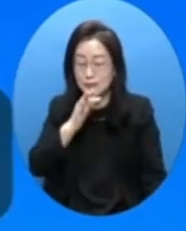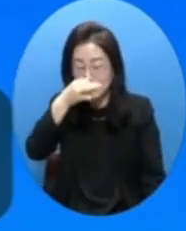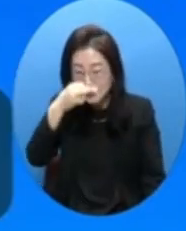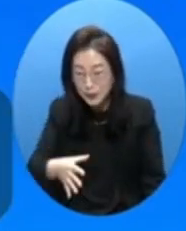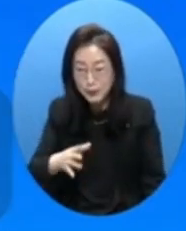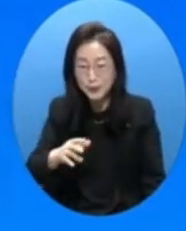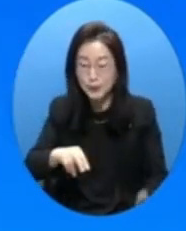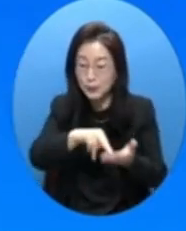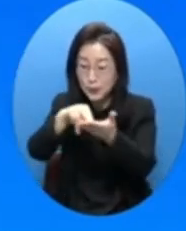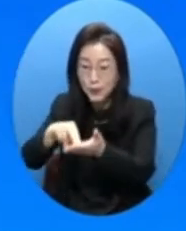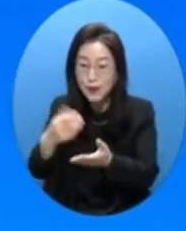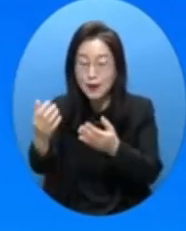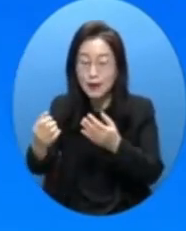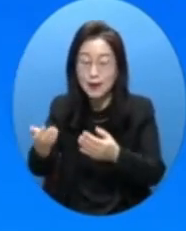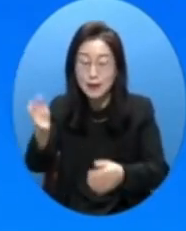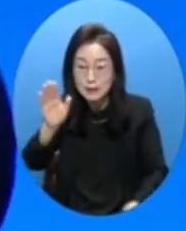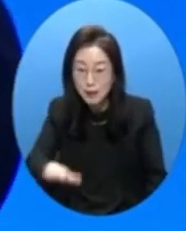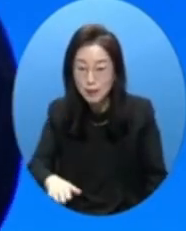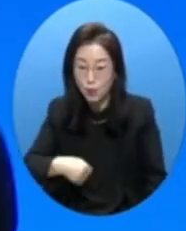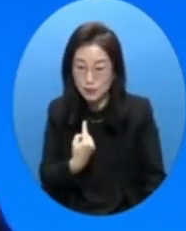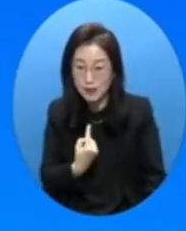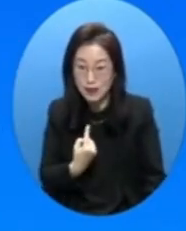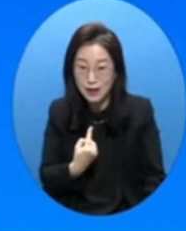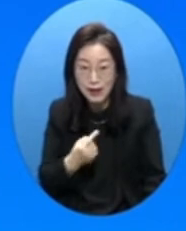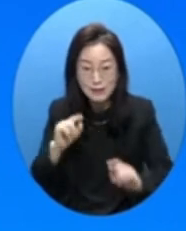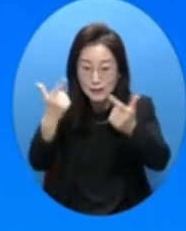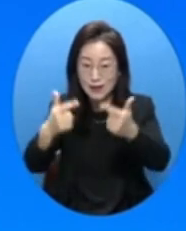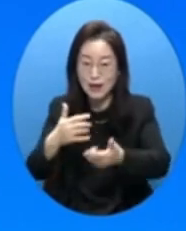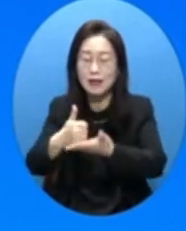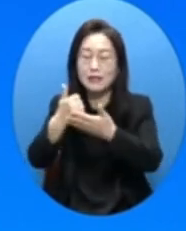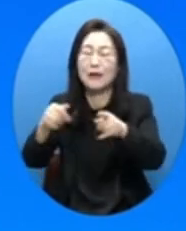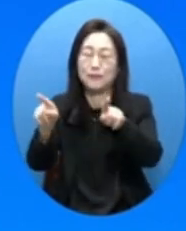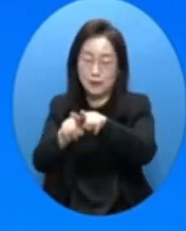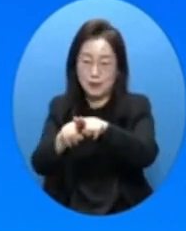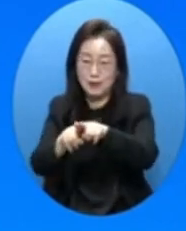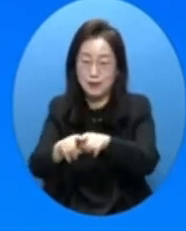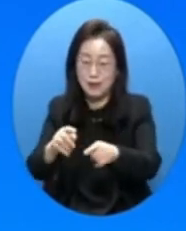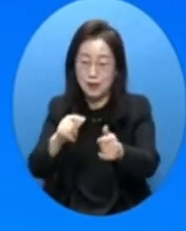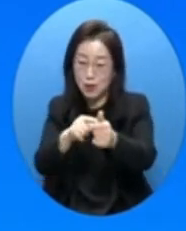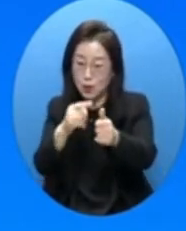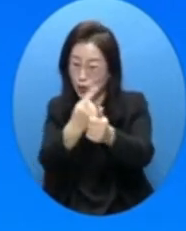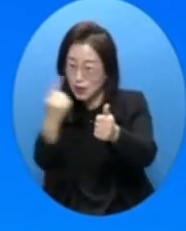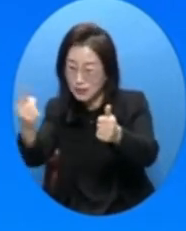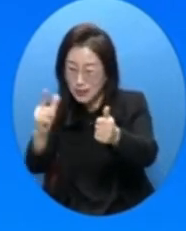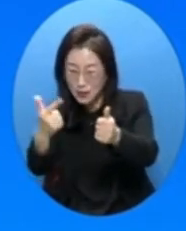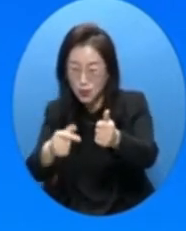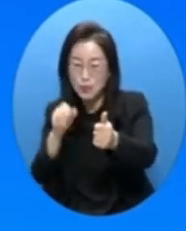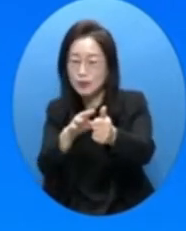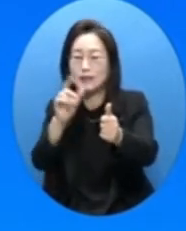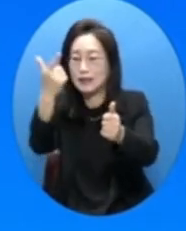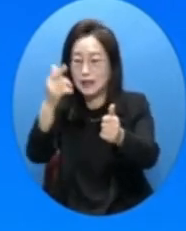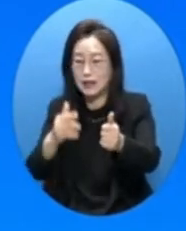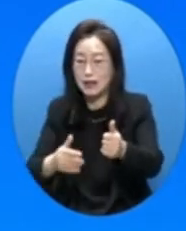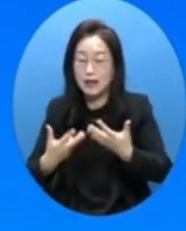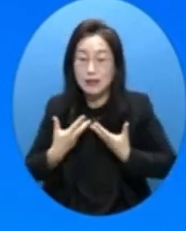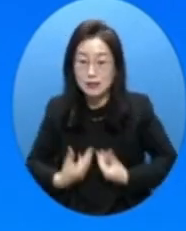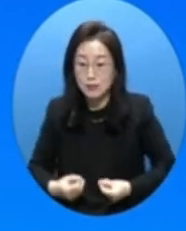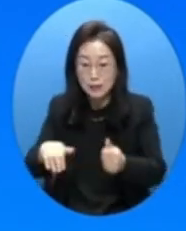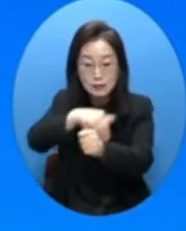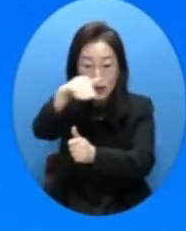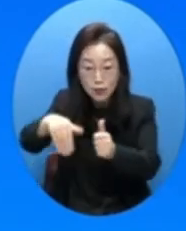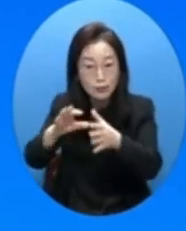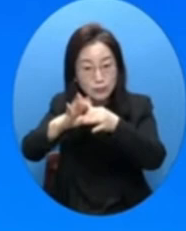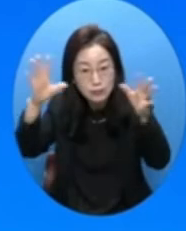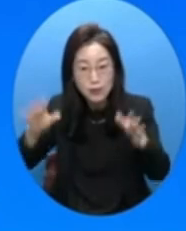어렵고 외로워도 여러분 혼자 아닙니다. 주님이 함께 하십니다. 내가 너를 떠나지 아니하고 버리지 아니하리라. 어떤 절망적인 상황에 처했다고